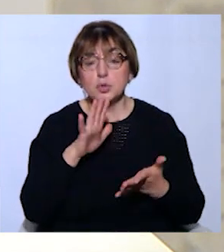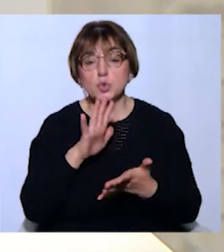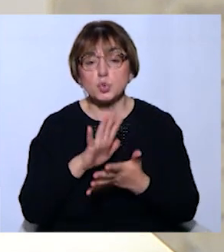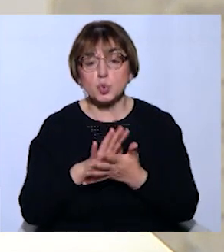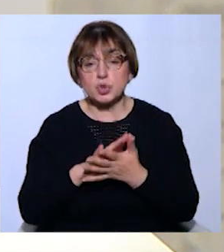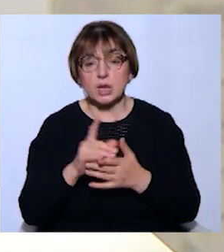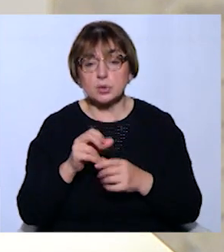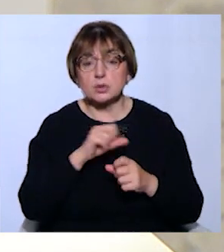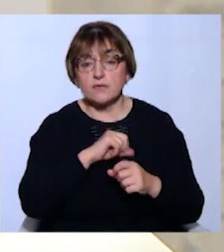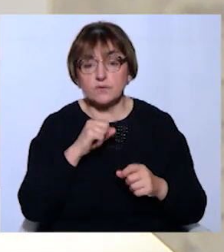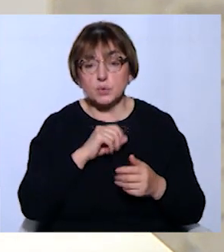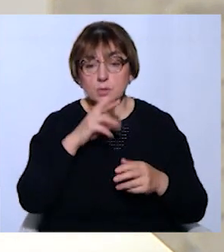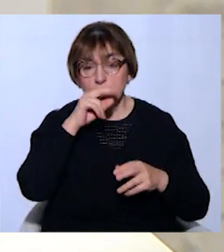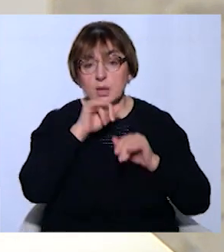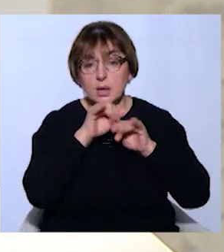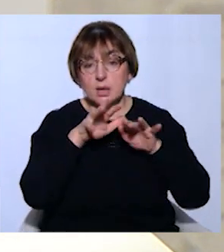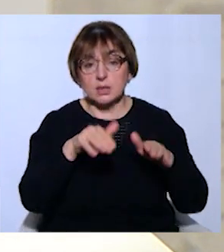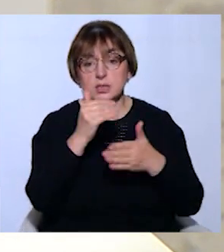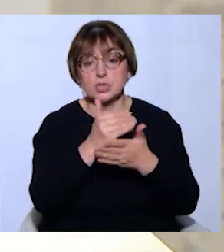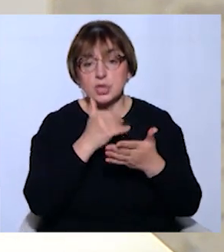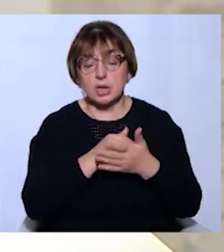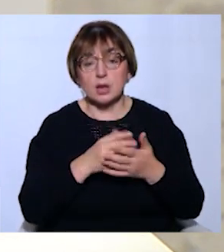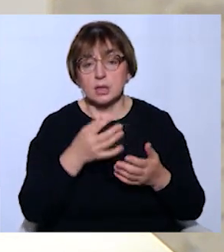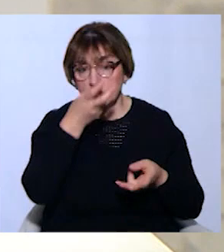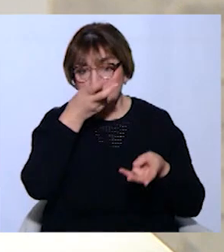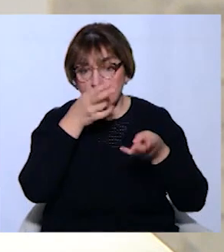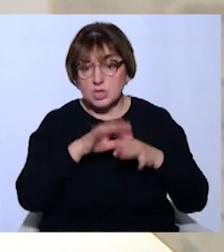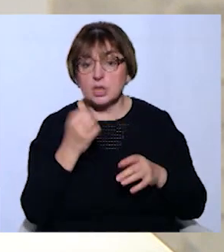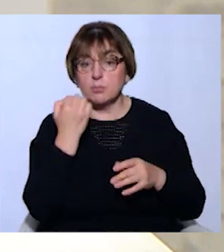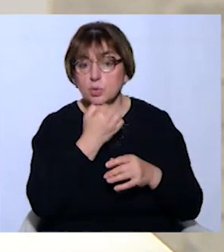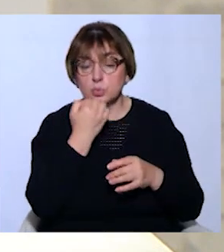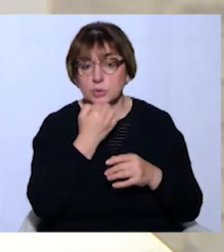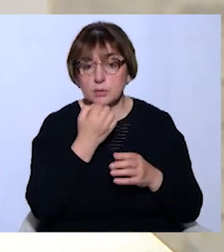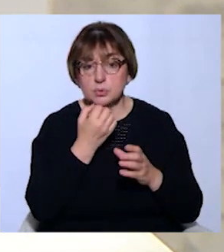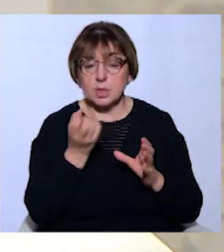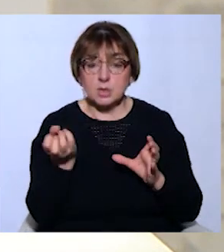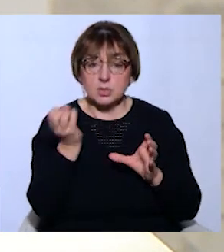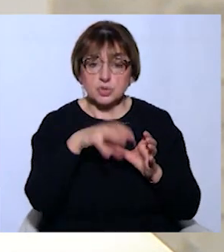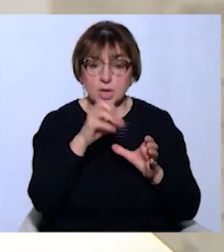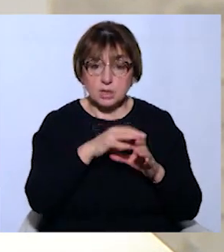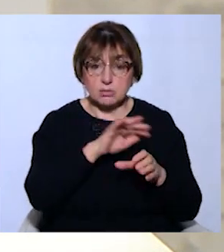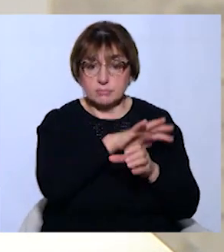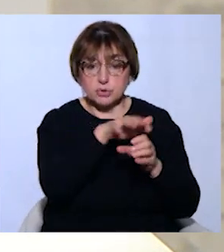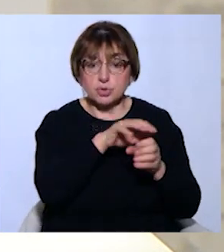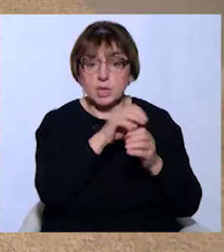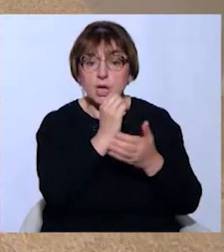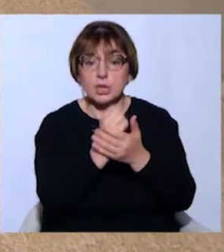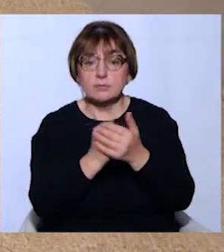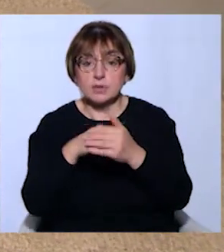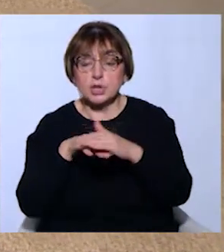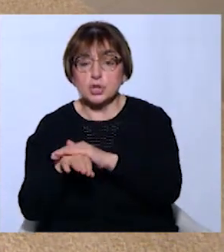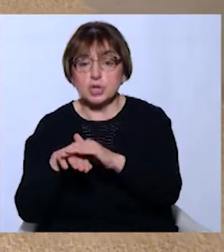დამაბინძურებელი და რადიოაქტიური დაბინძურების ნარჩენი პროდუქტების შესანახად, შესაფუთად და